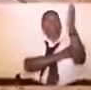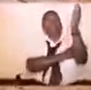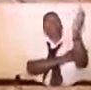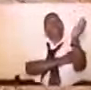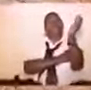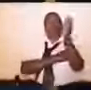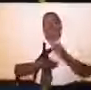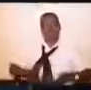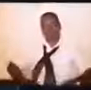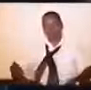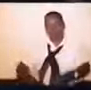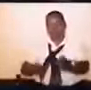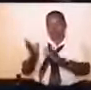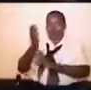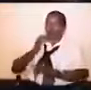mungu ufwayo we